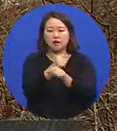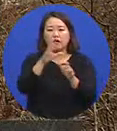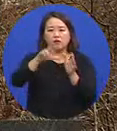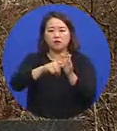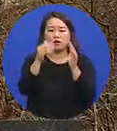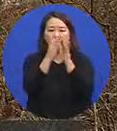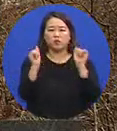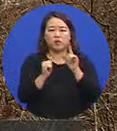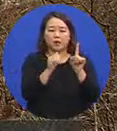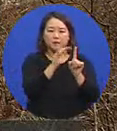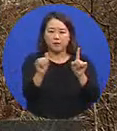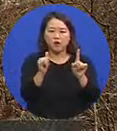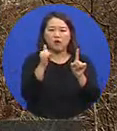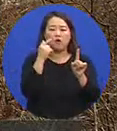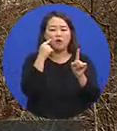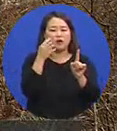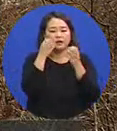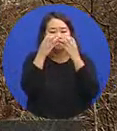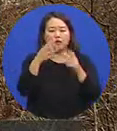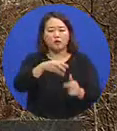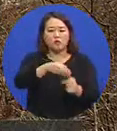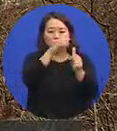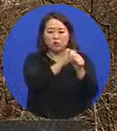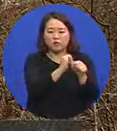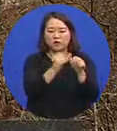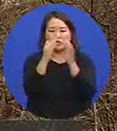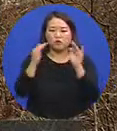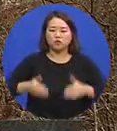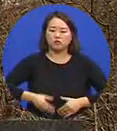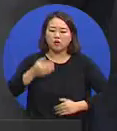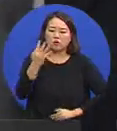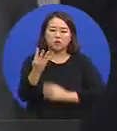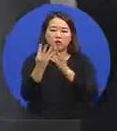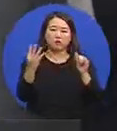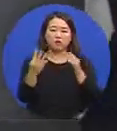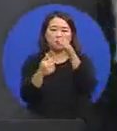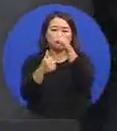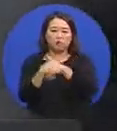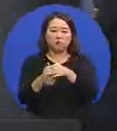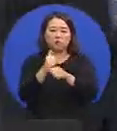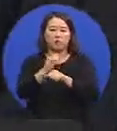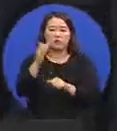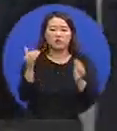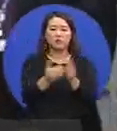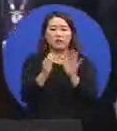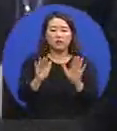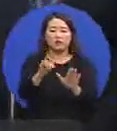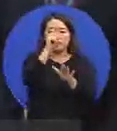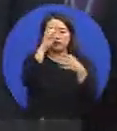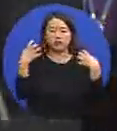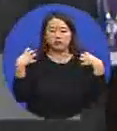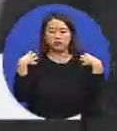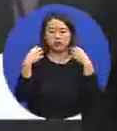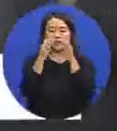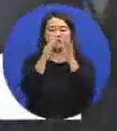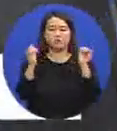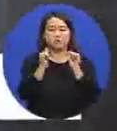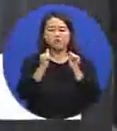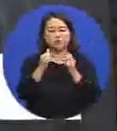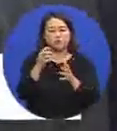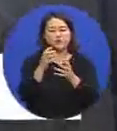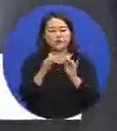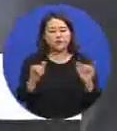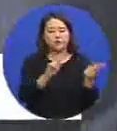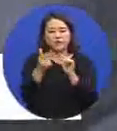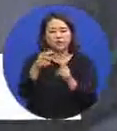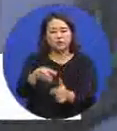기용됐습니다. 반면 전남 출신은 4명이나 임명됐습니다. 현 정부의 전북인재 중용이 주춤해지는 것